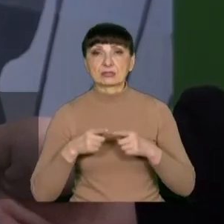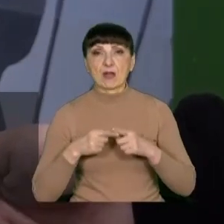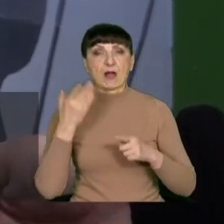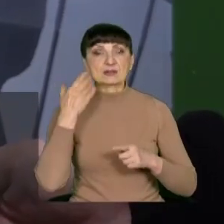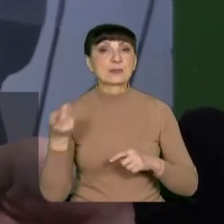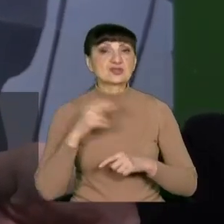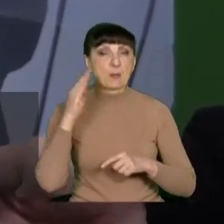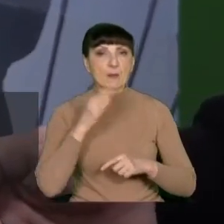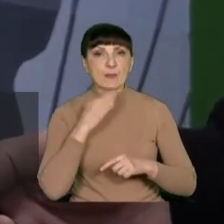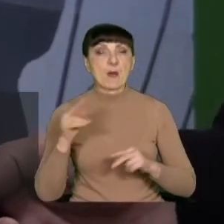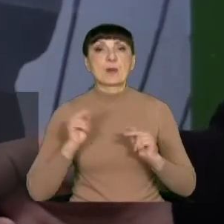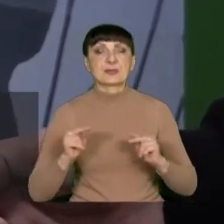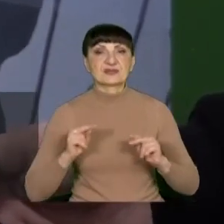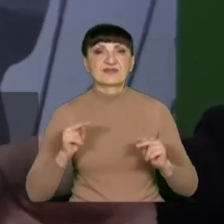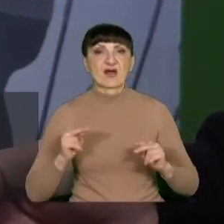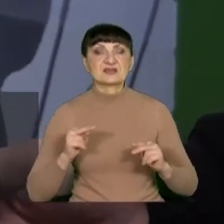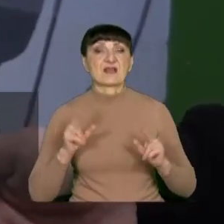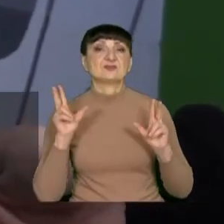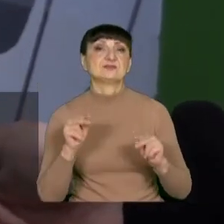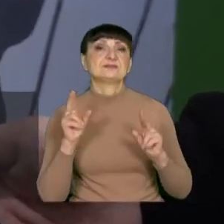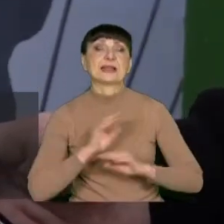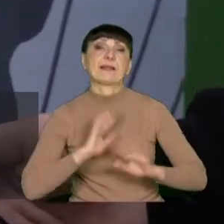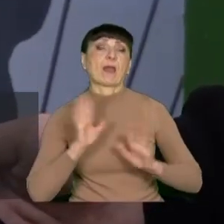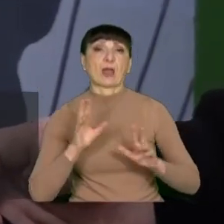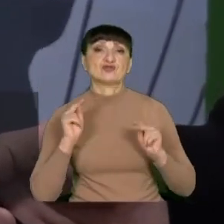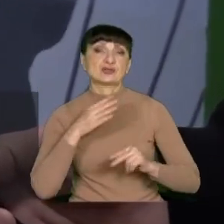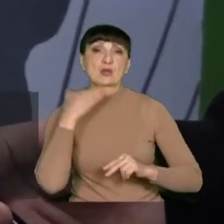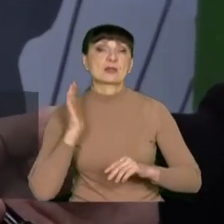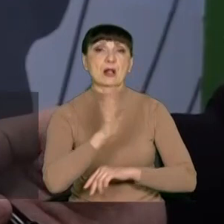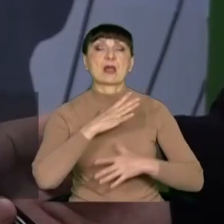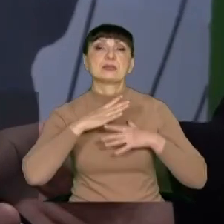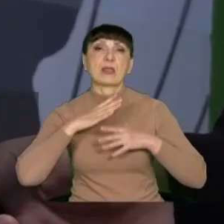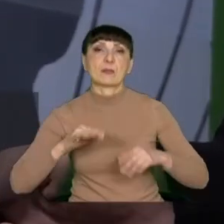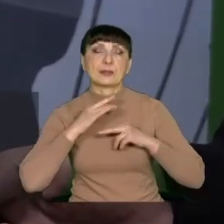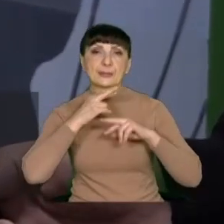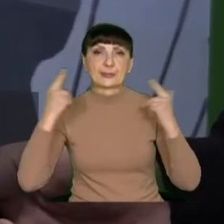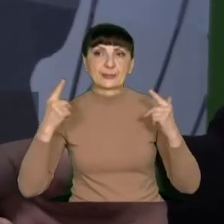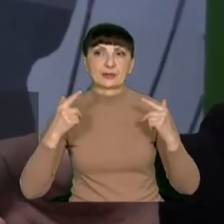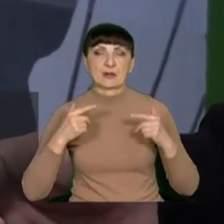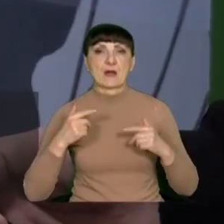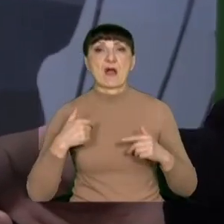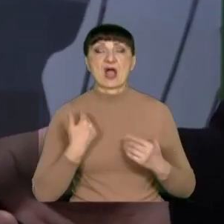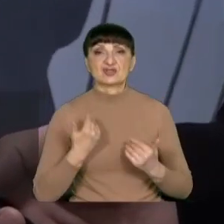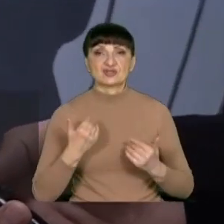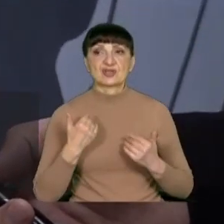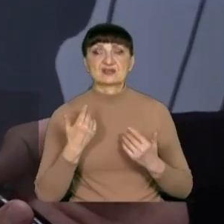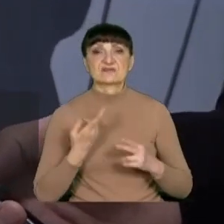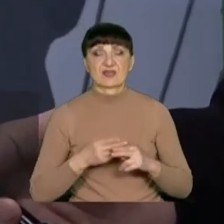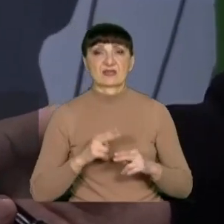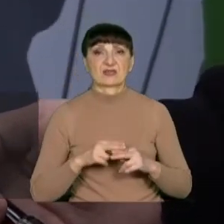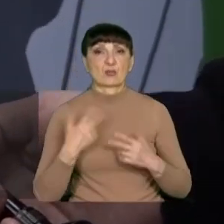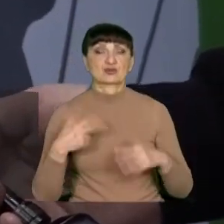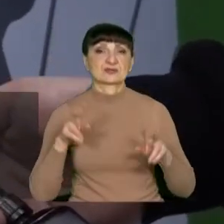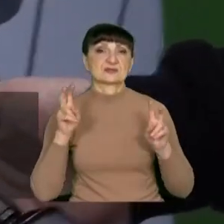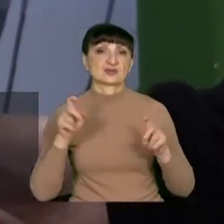пришли родители. Преподаватель не захотела признаваться. Сказала, что не толкала ребенка. Я осталась здесь. Сейчас это не Космо, а Дженниус